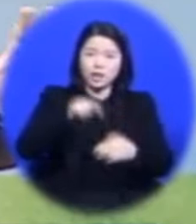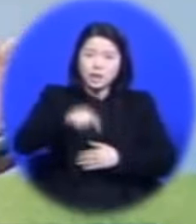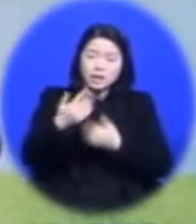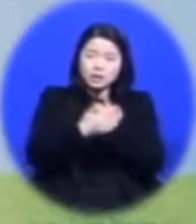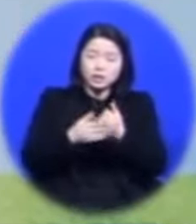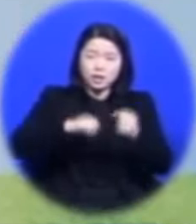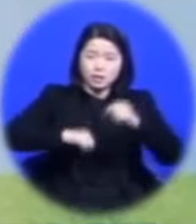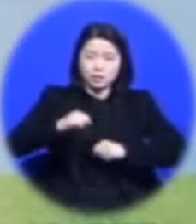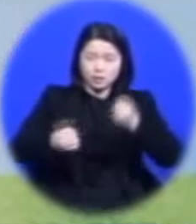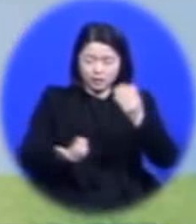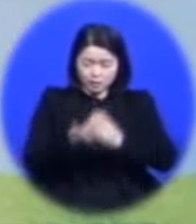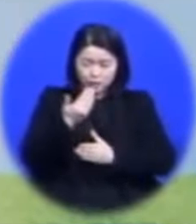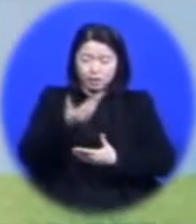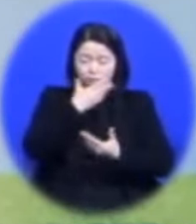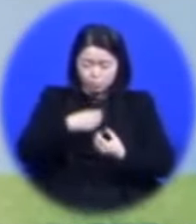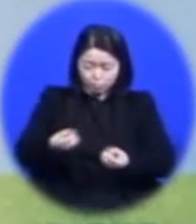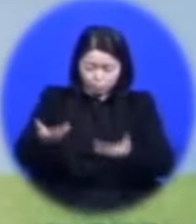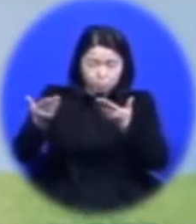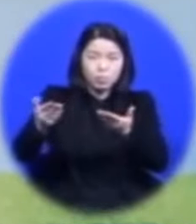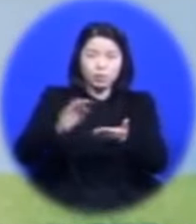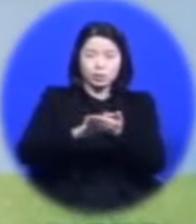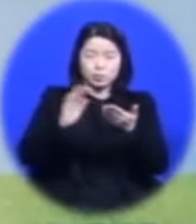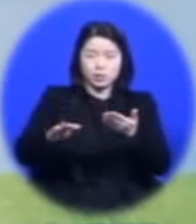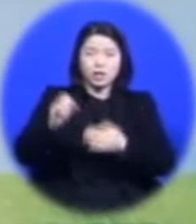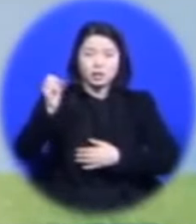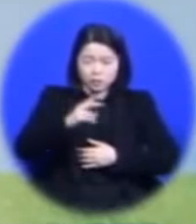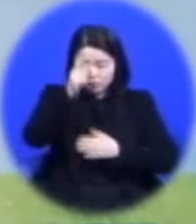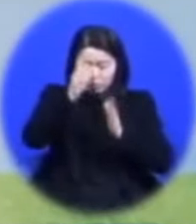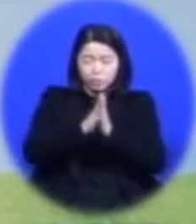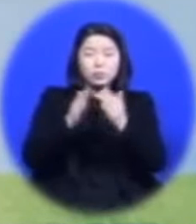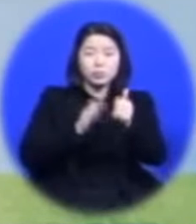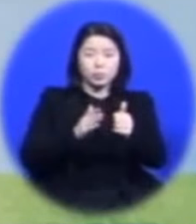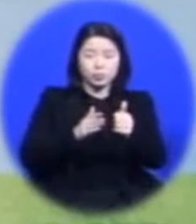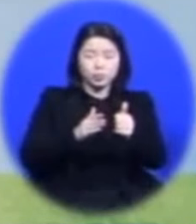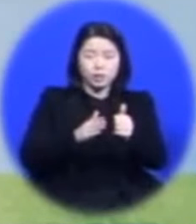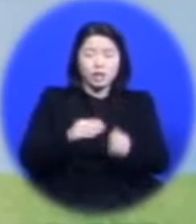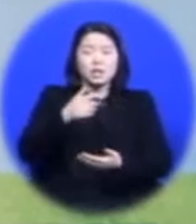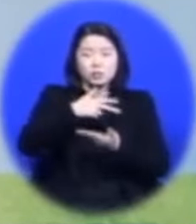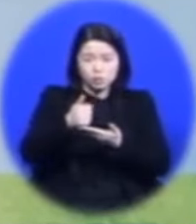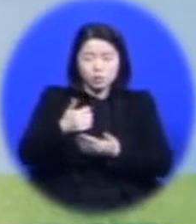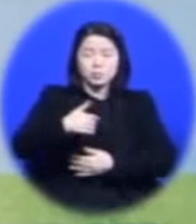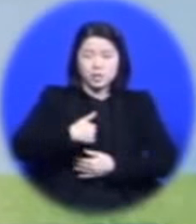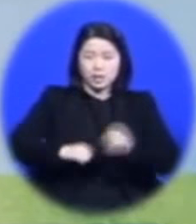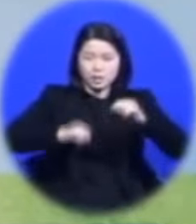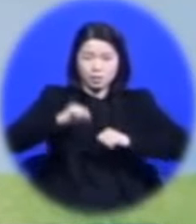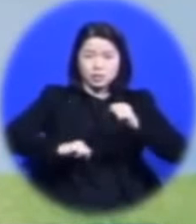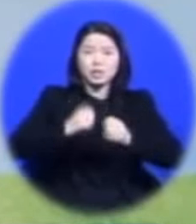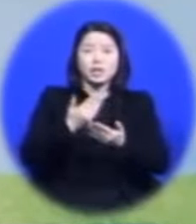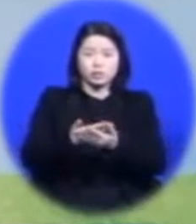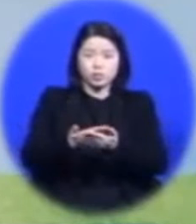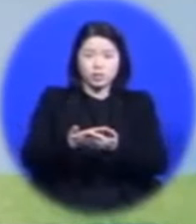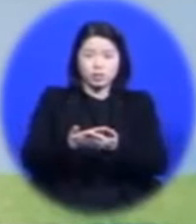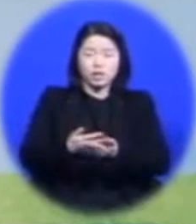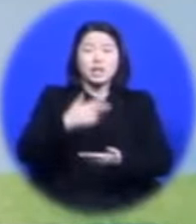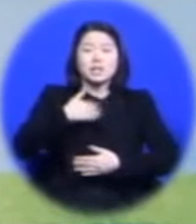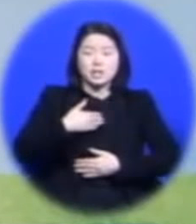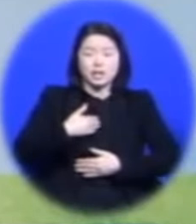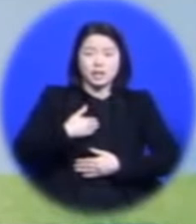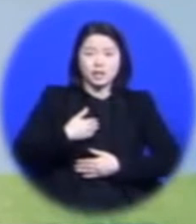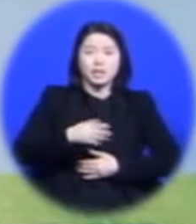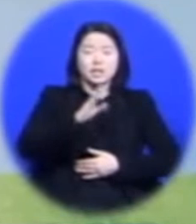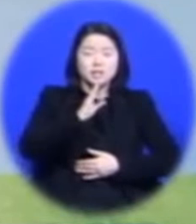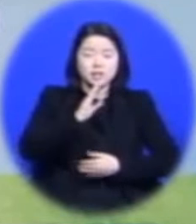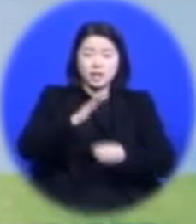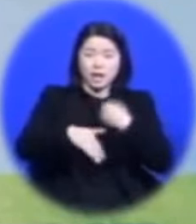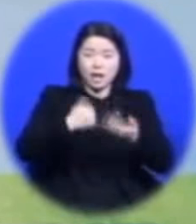역사가 일어나기를 축복합니다 그리고 기도하십시오 주님 제게 역사해 주세요 제게 진짜 하나님의